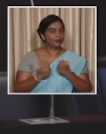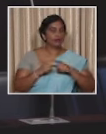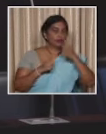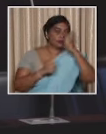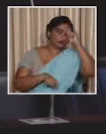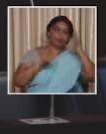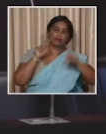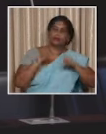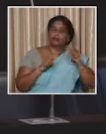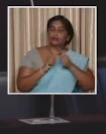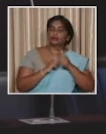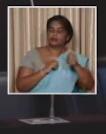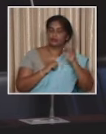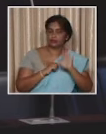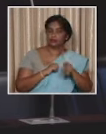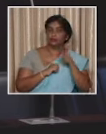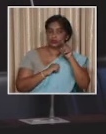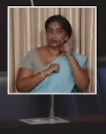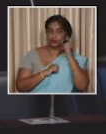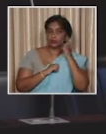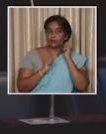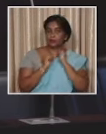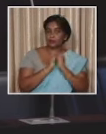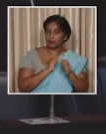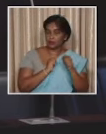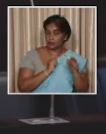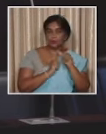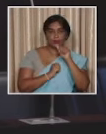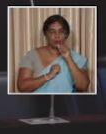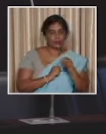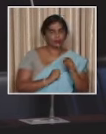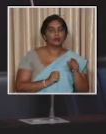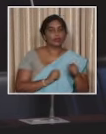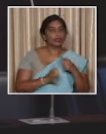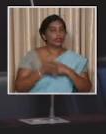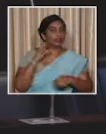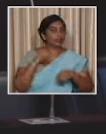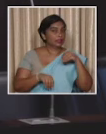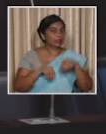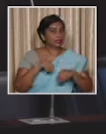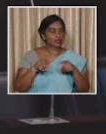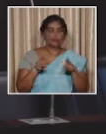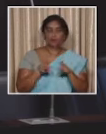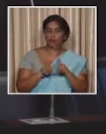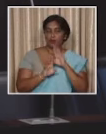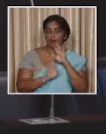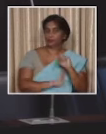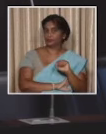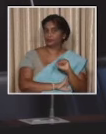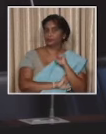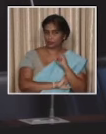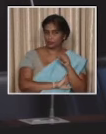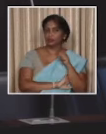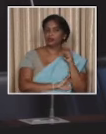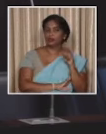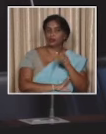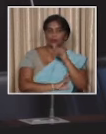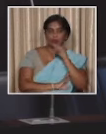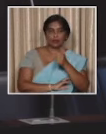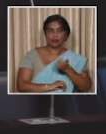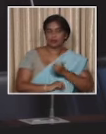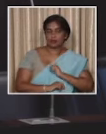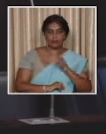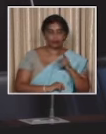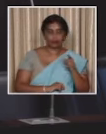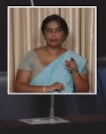මහත්තුරු කටයුතු කරලා තියෙනවා. ඔබතුමා දන්නවා මේ බස් රථ ඉතාම දේශපාලන වශයෙන් ඉතාම බලවත්. ඒගොල්ලන් කිසිසේත්ම කැමති වෙන්නේ